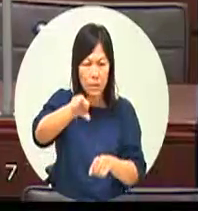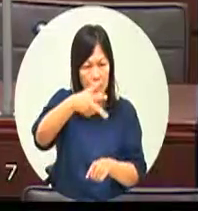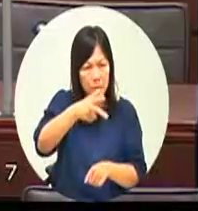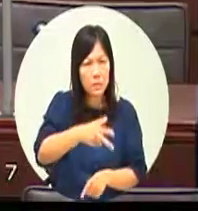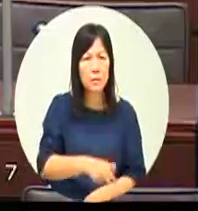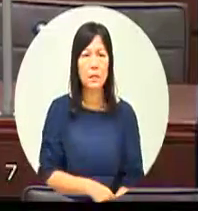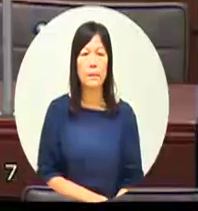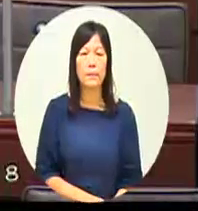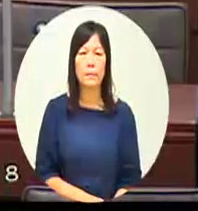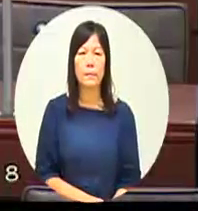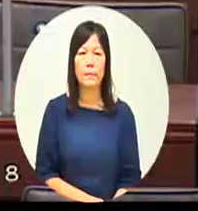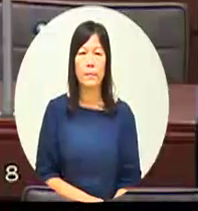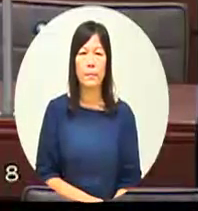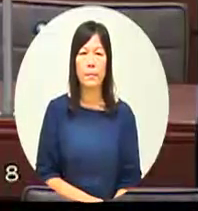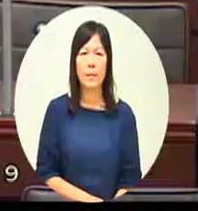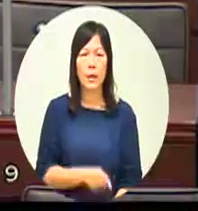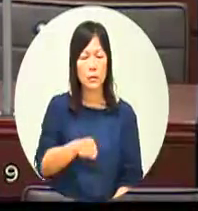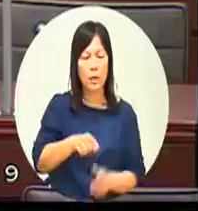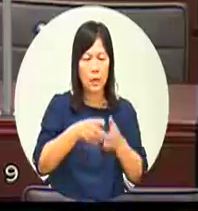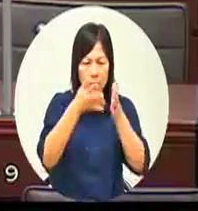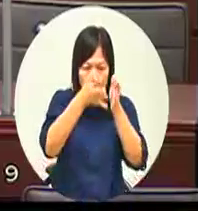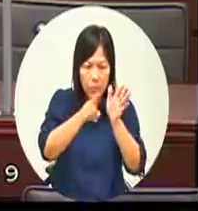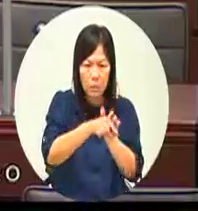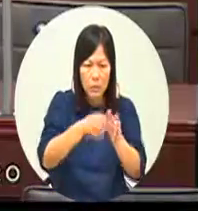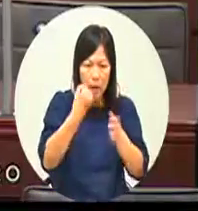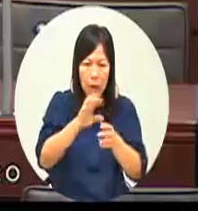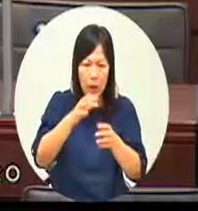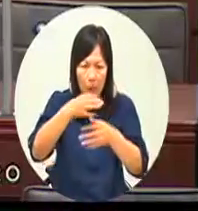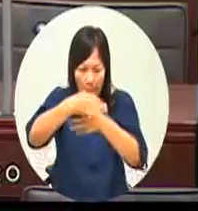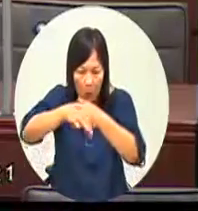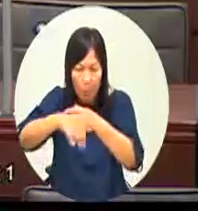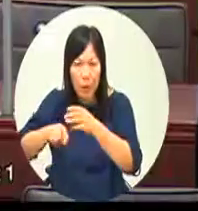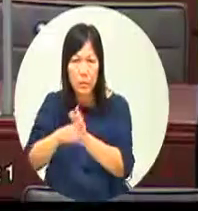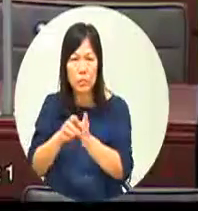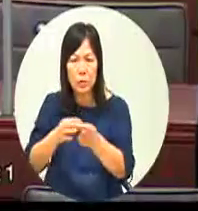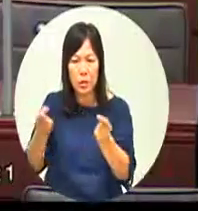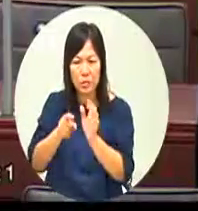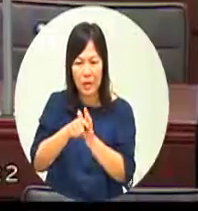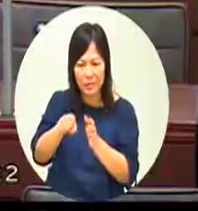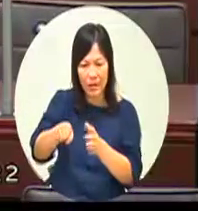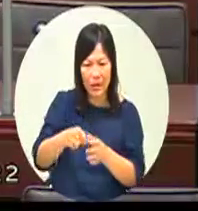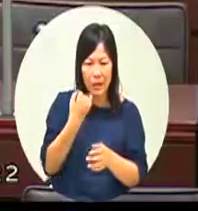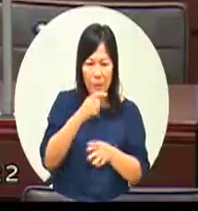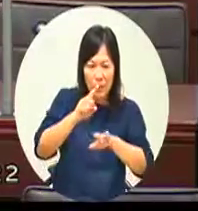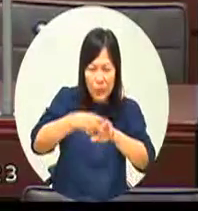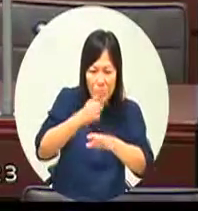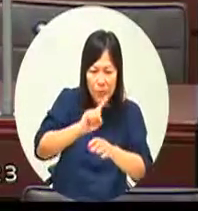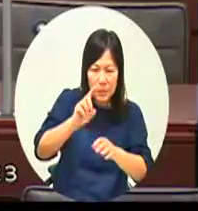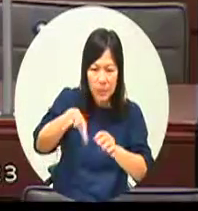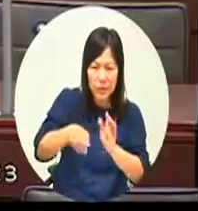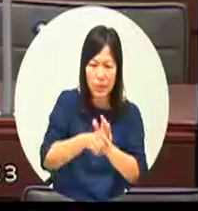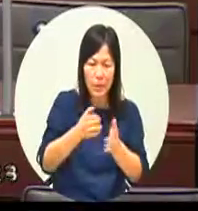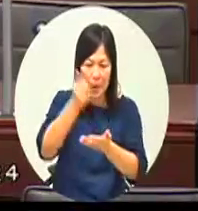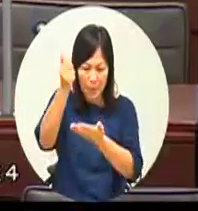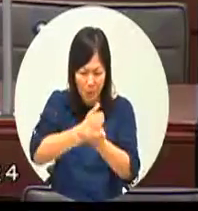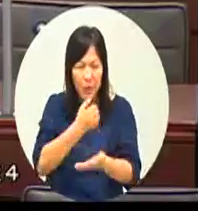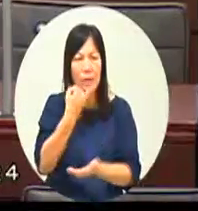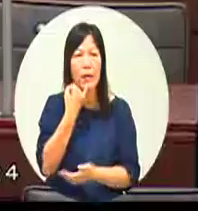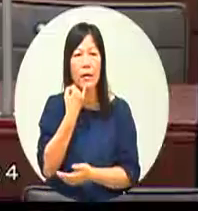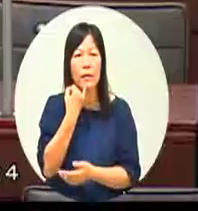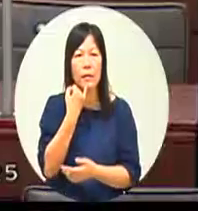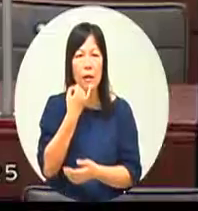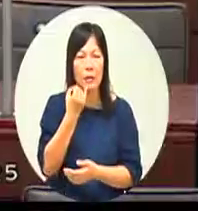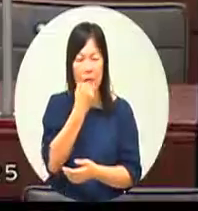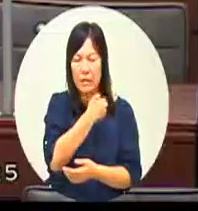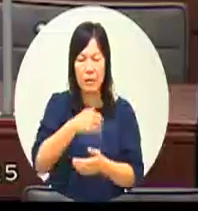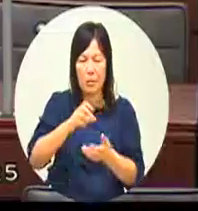那可能针对这一个漏洞的部分，有些就会觉得说，哎，对。从哪个地方把这个部分运过来，这个部分的可能